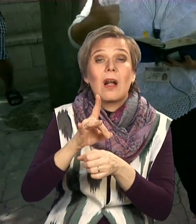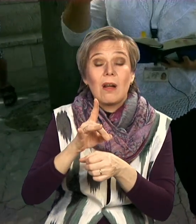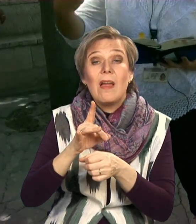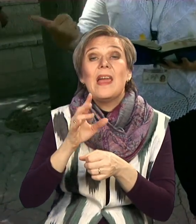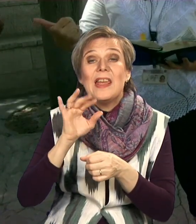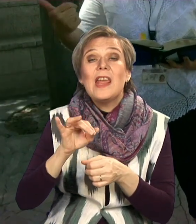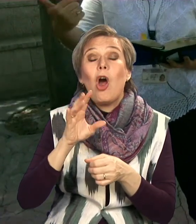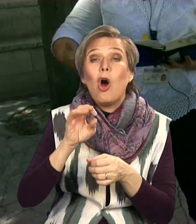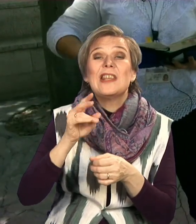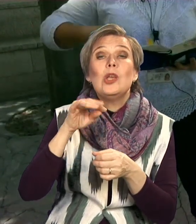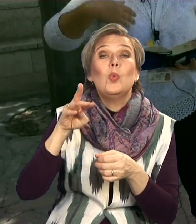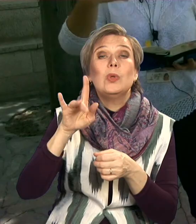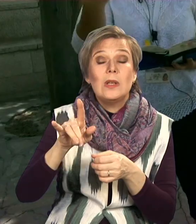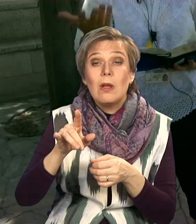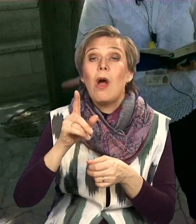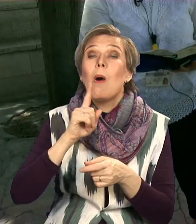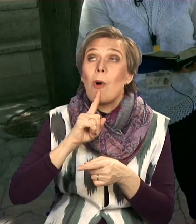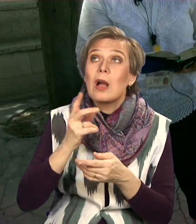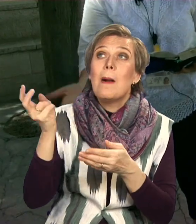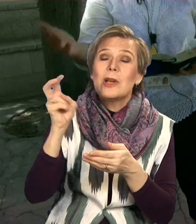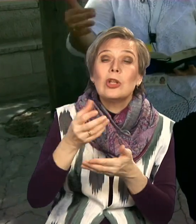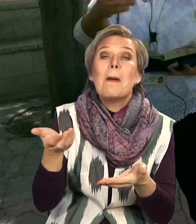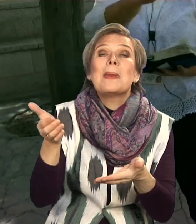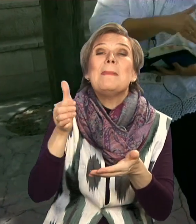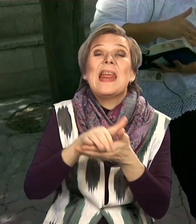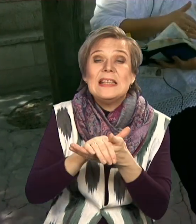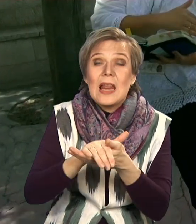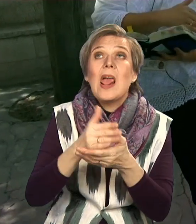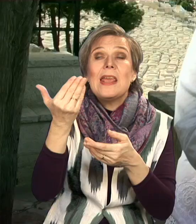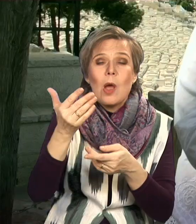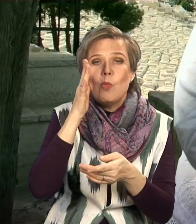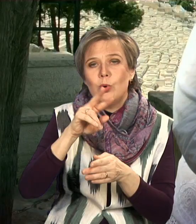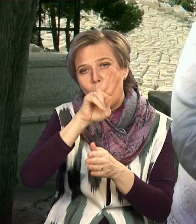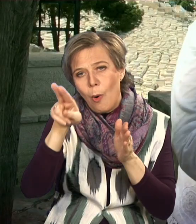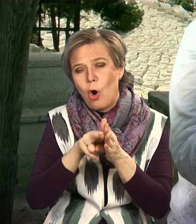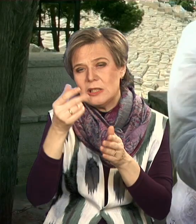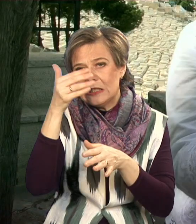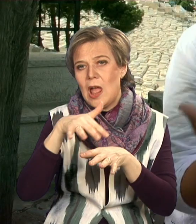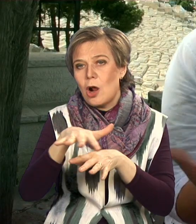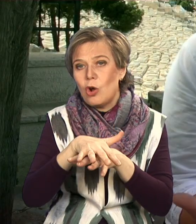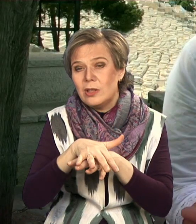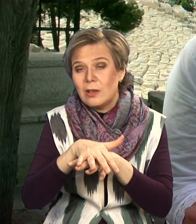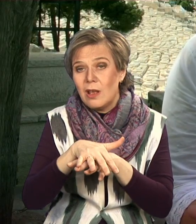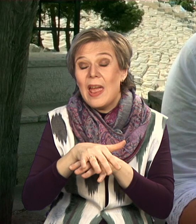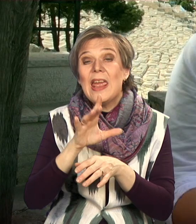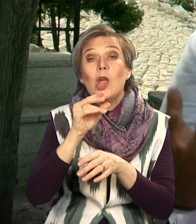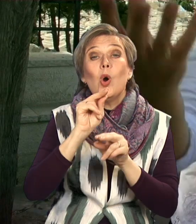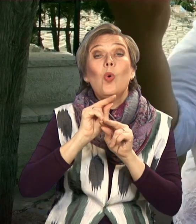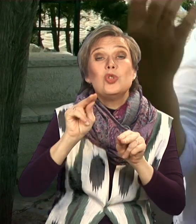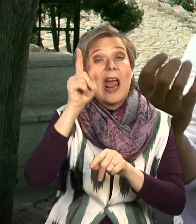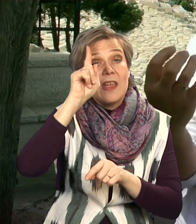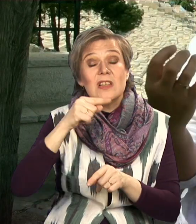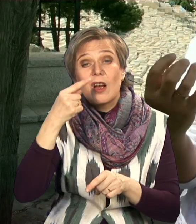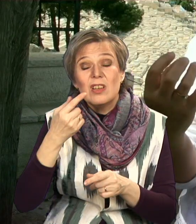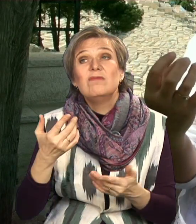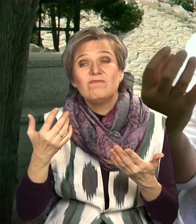от чресла его, пока не придет примиритель и ему покорность народов. И что говорят раввины в те дни?